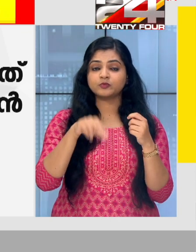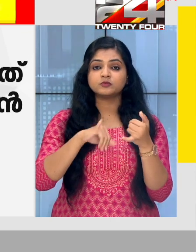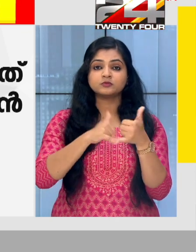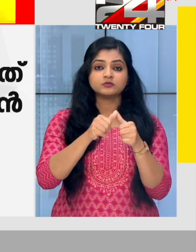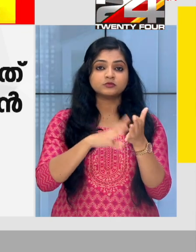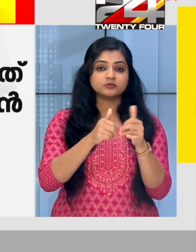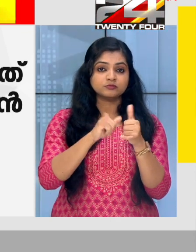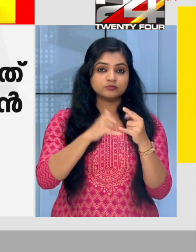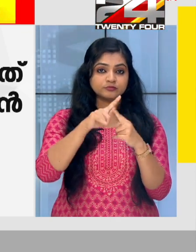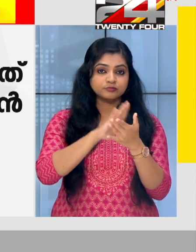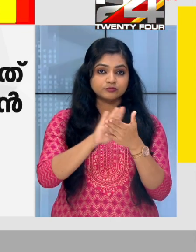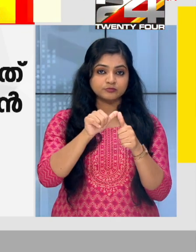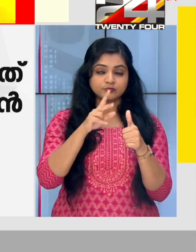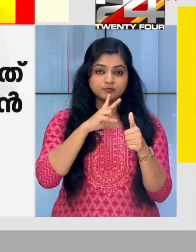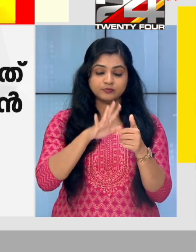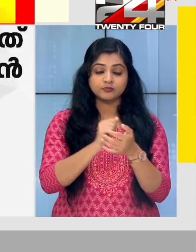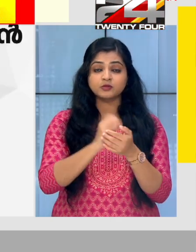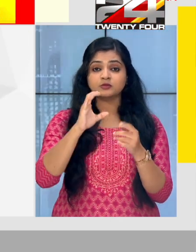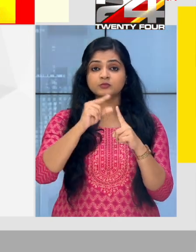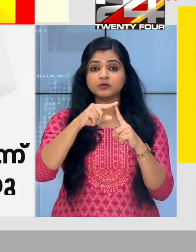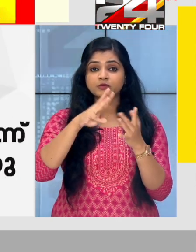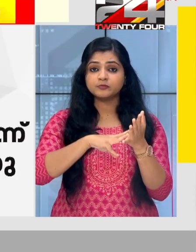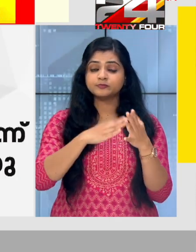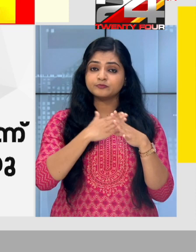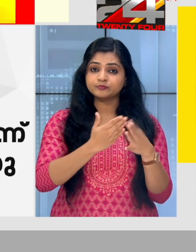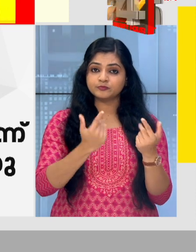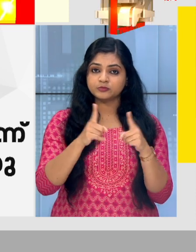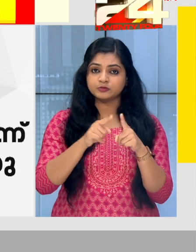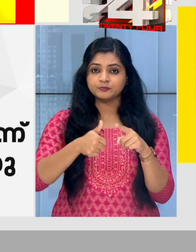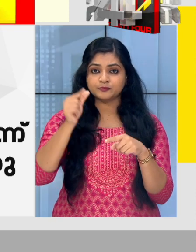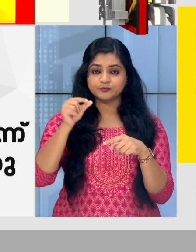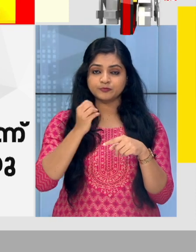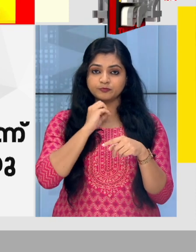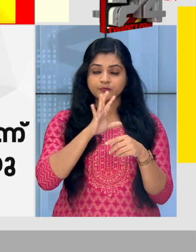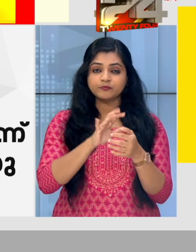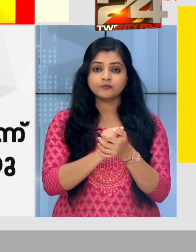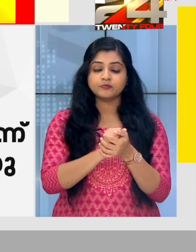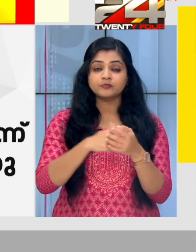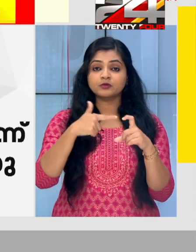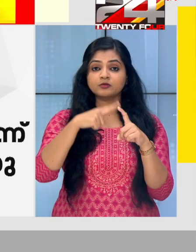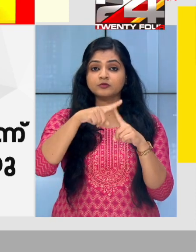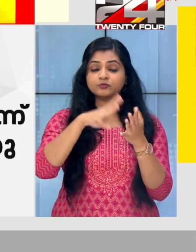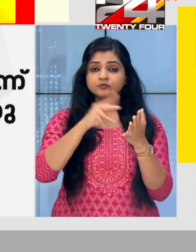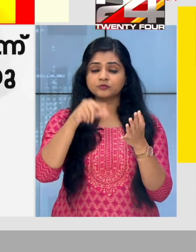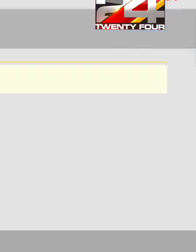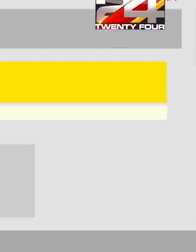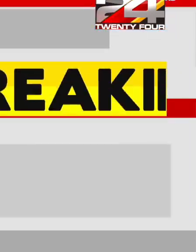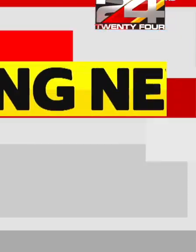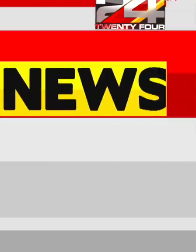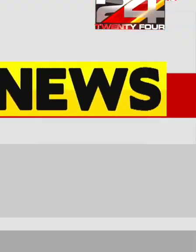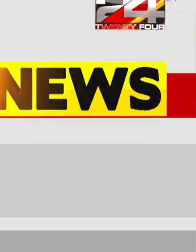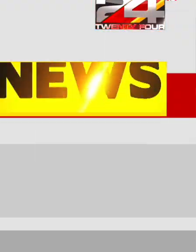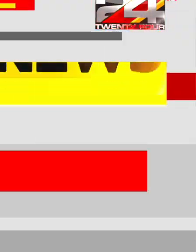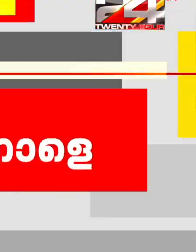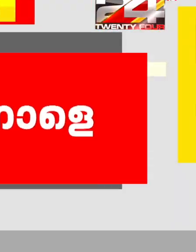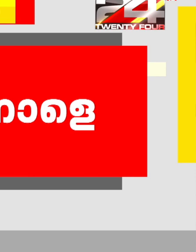PMSLAM CPIMമായി സഹകരിക്കുന്നതിൽ പ്രശ്നമില്ലാന്ന് പറഞ്ഞു. പക്ഷേ ET മുഹമ്മദ് ബഷീർ അതിനെ തള്ളി അതിൽ എതിർപ്പ് അറിയിക്കുകയും ചെയ്തു. ഇക്കട്ടത്തിൽ ഒരു ആശയക്കുഴപ്പം ലീഗിനുള്ളിൽ